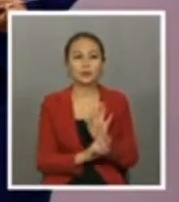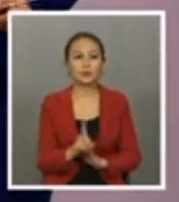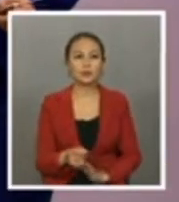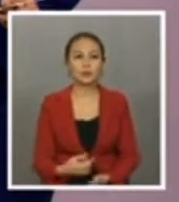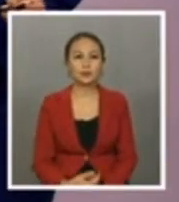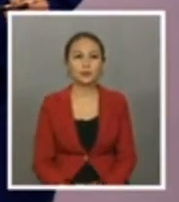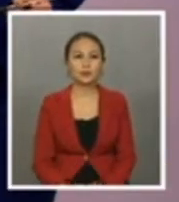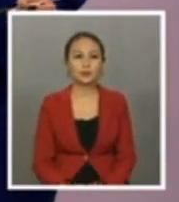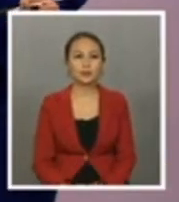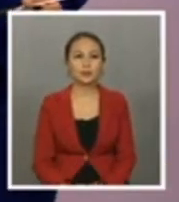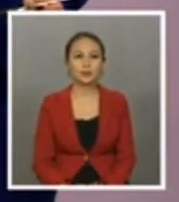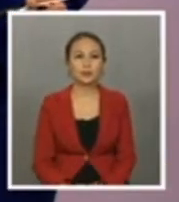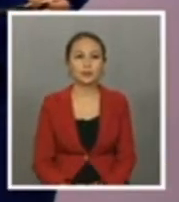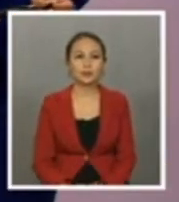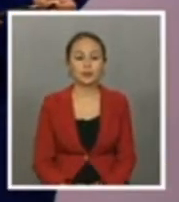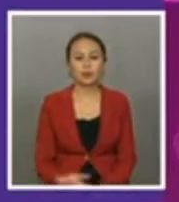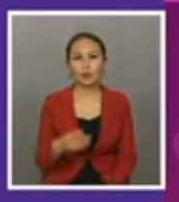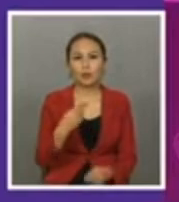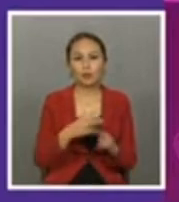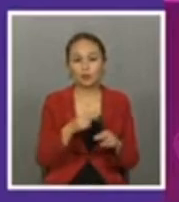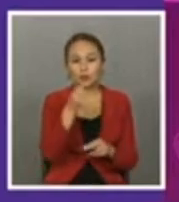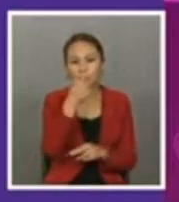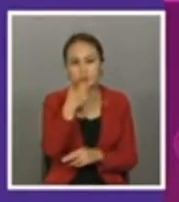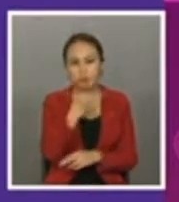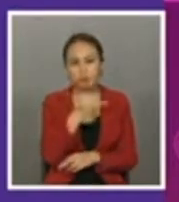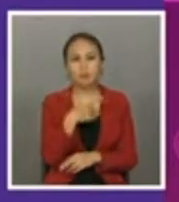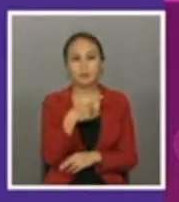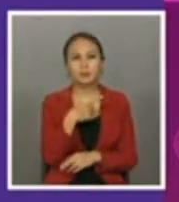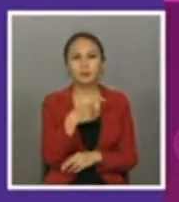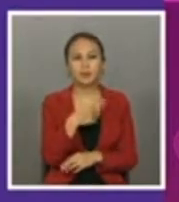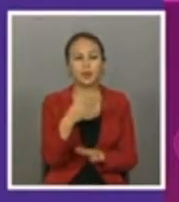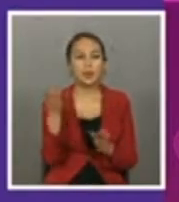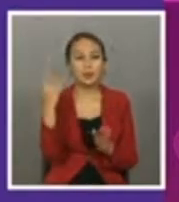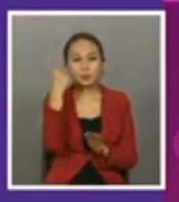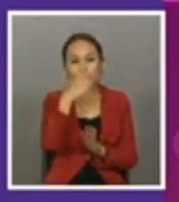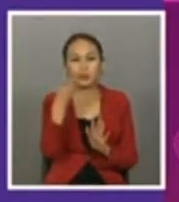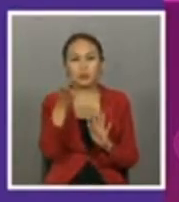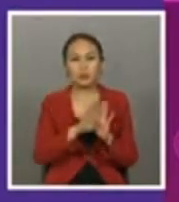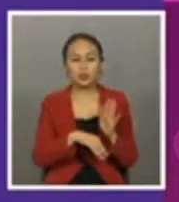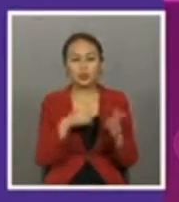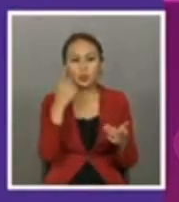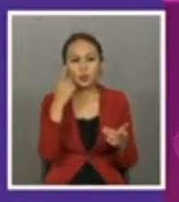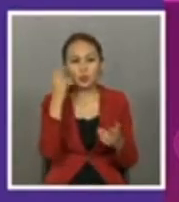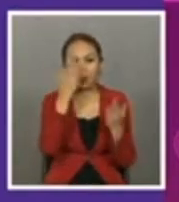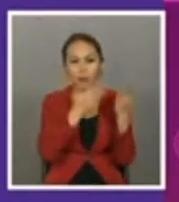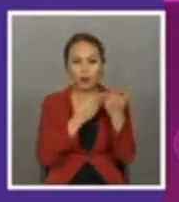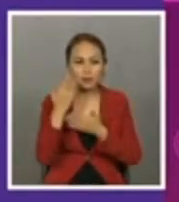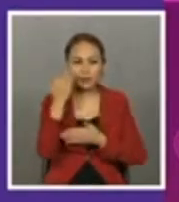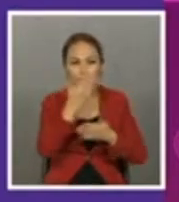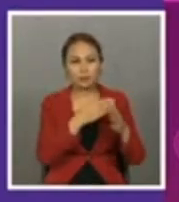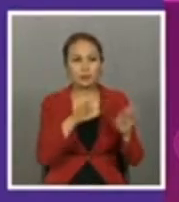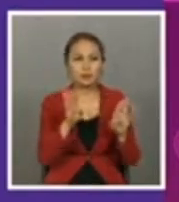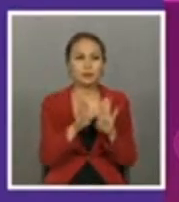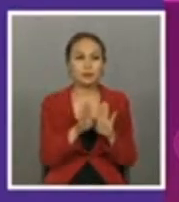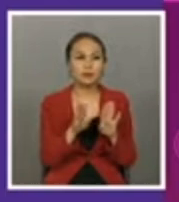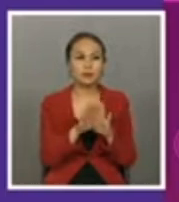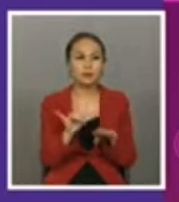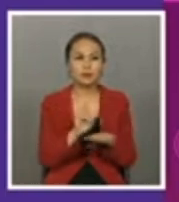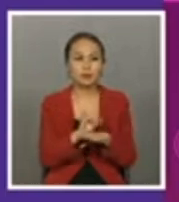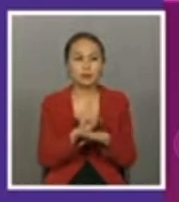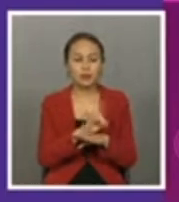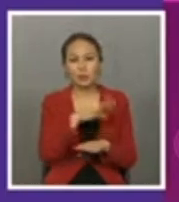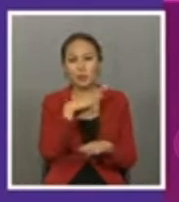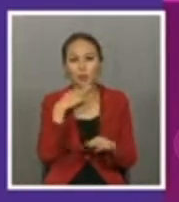Мұртын сипап күн бойы, бетін сусыз жуады. Тысырды аңдып түн бойы, тышқанды көп